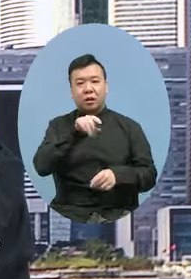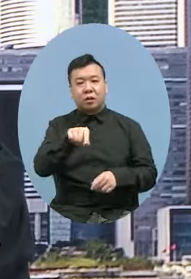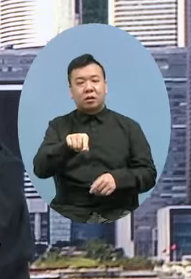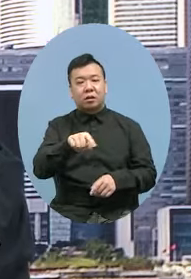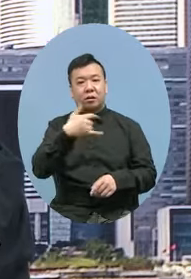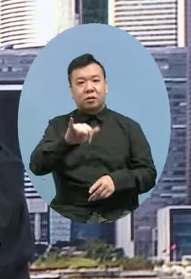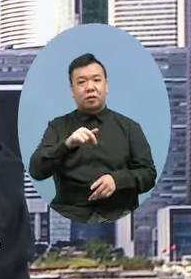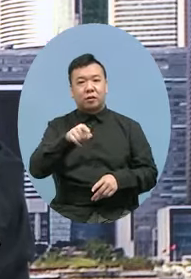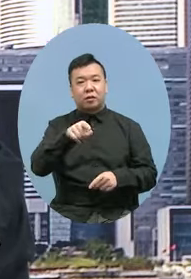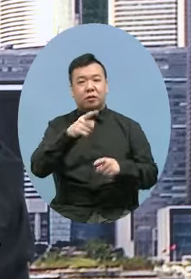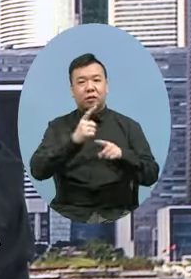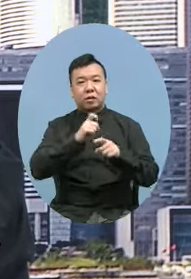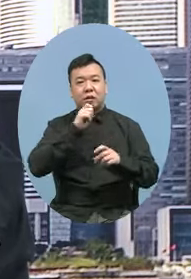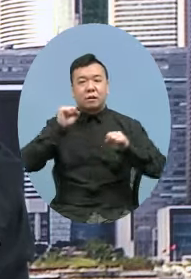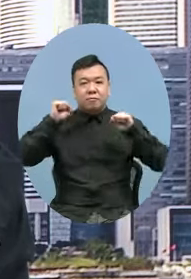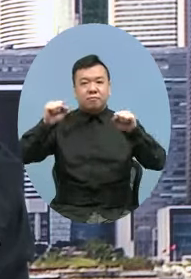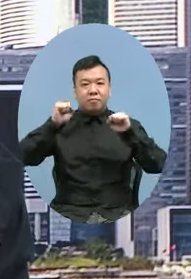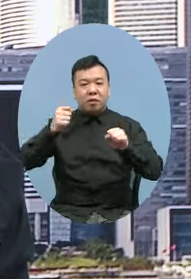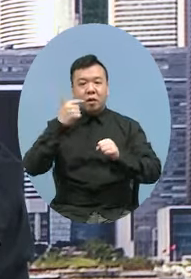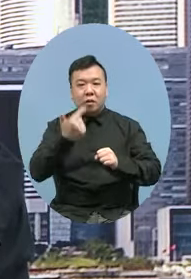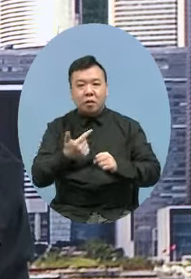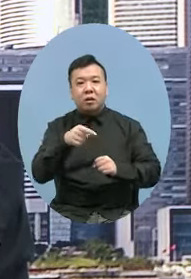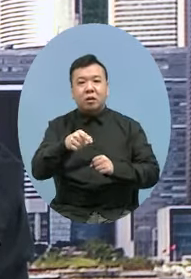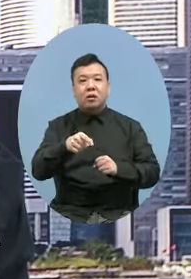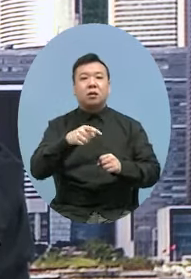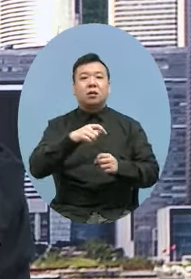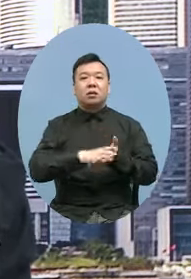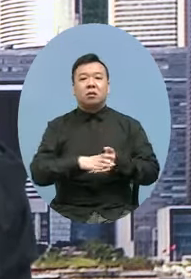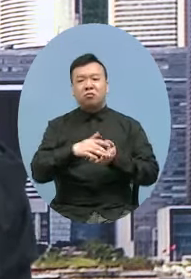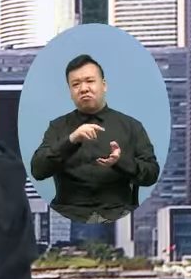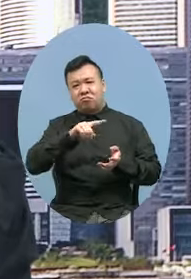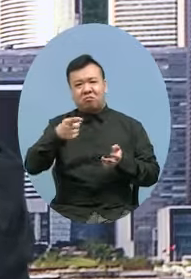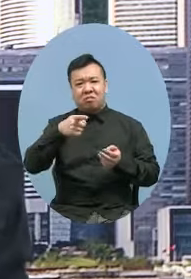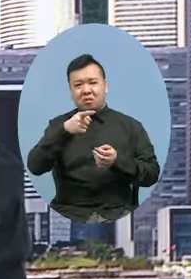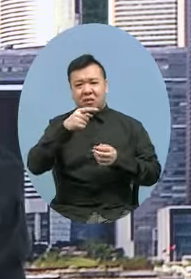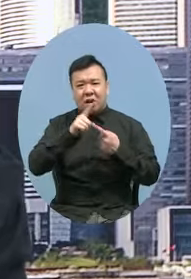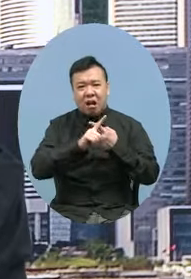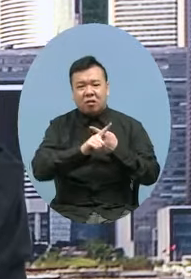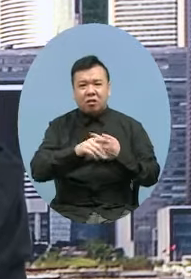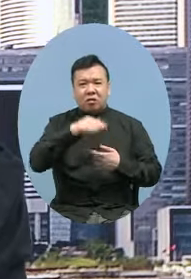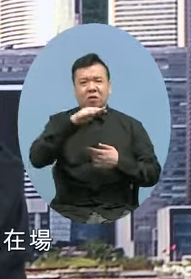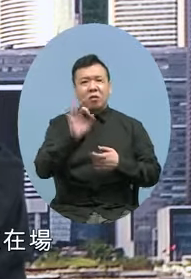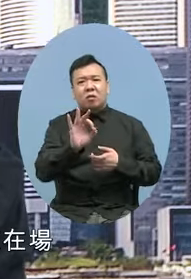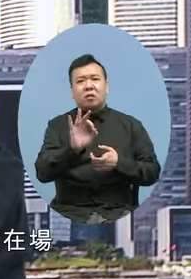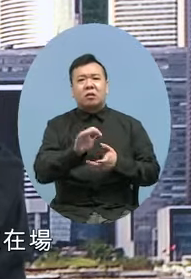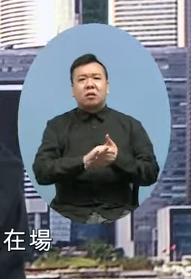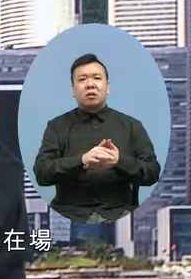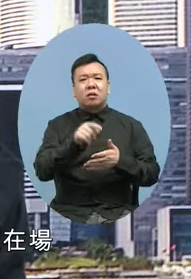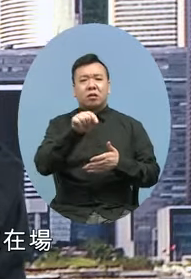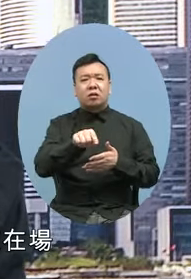佢係即係都除了去 gym 比較多咧，即係去健身房咧就冇乜其他嘅高危嘅因素。佢